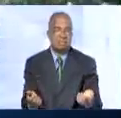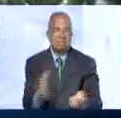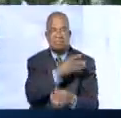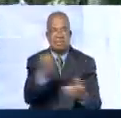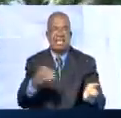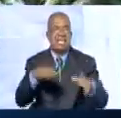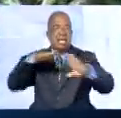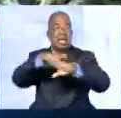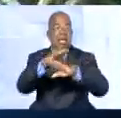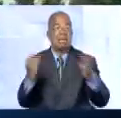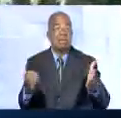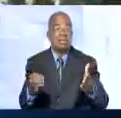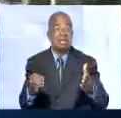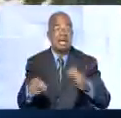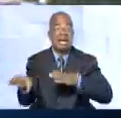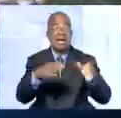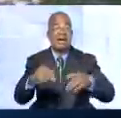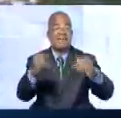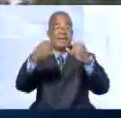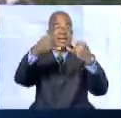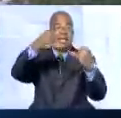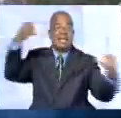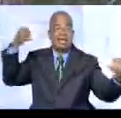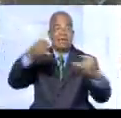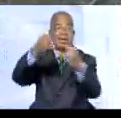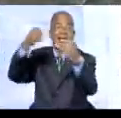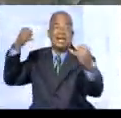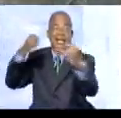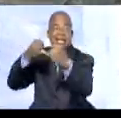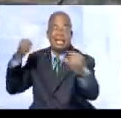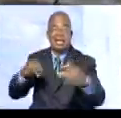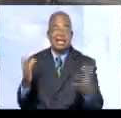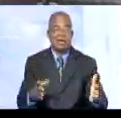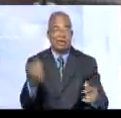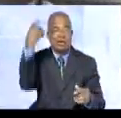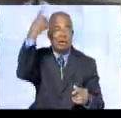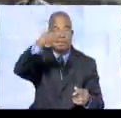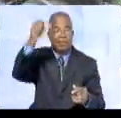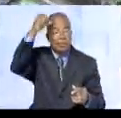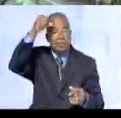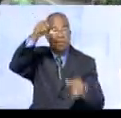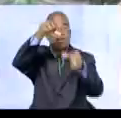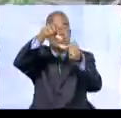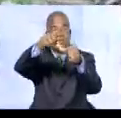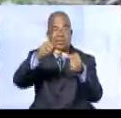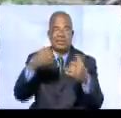a tendu des cordes pour rappeler l'existence, il y a longtemps, de ce fameux pont.